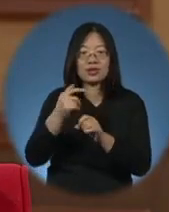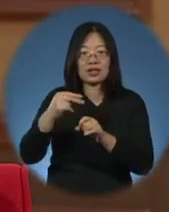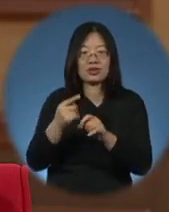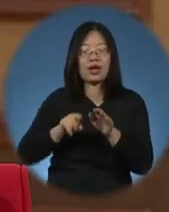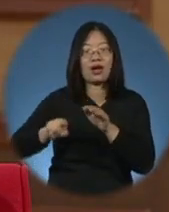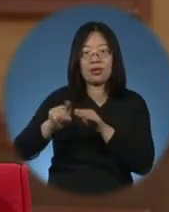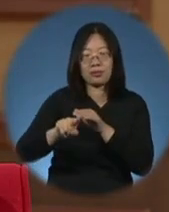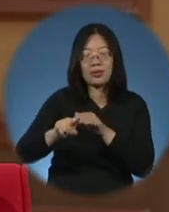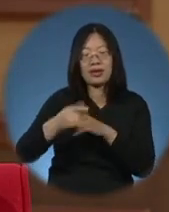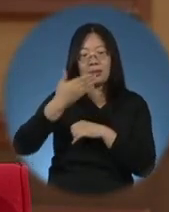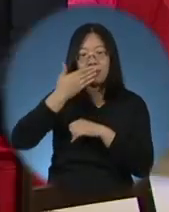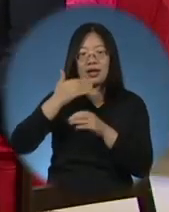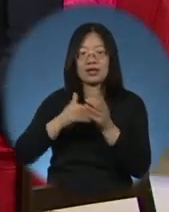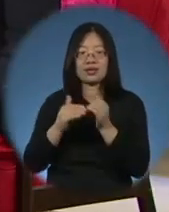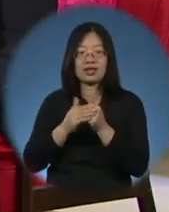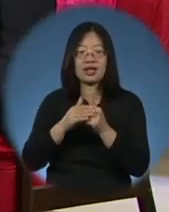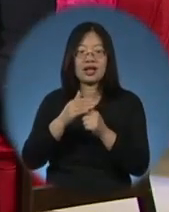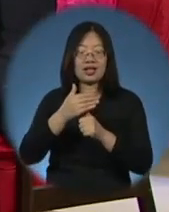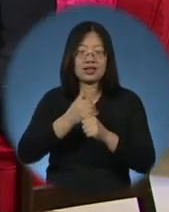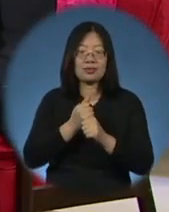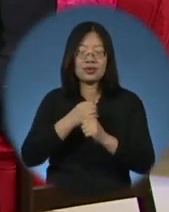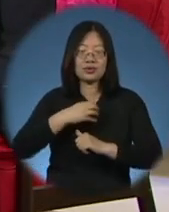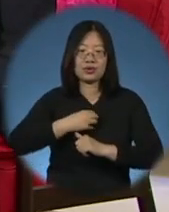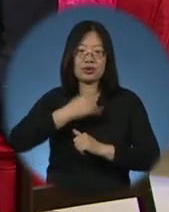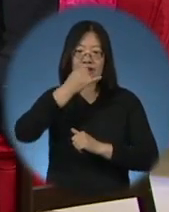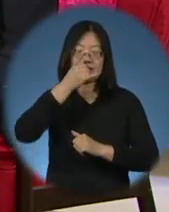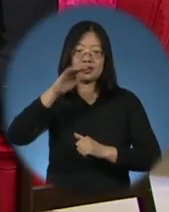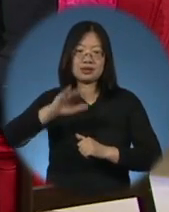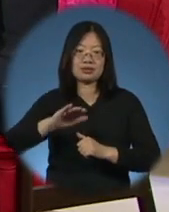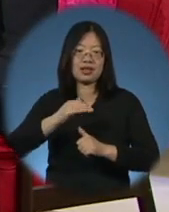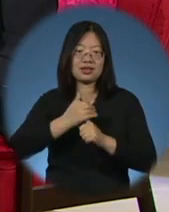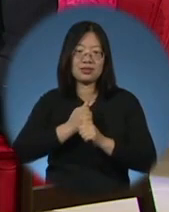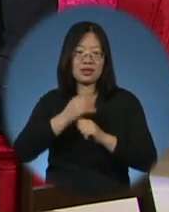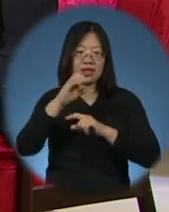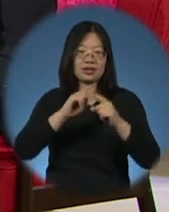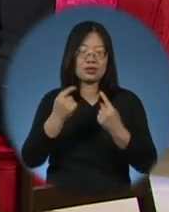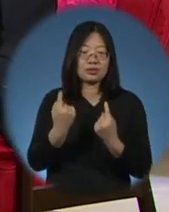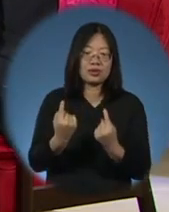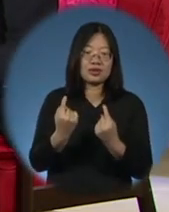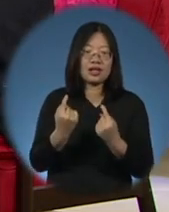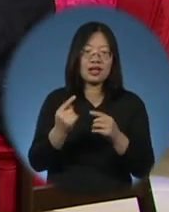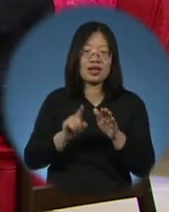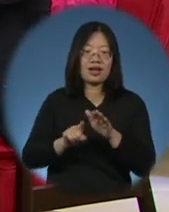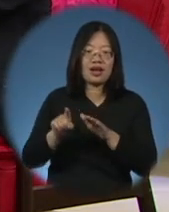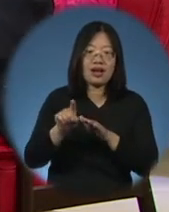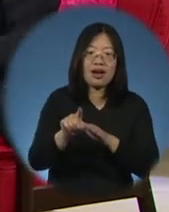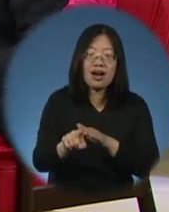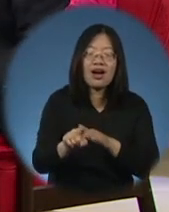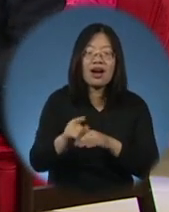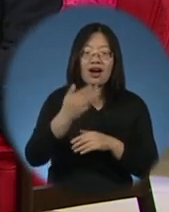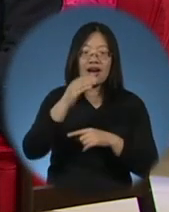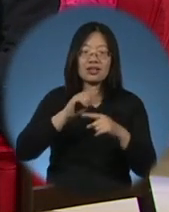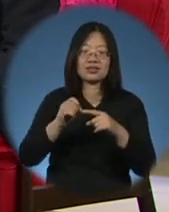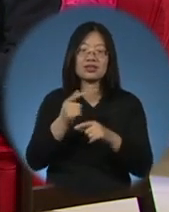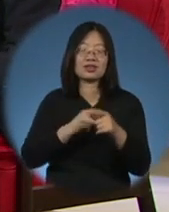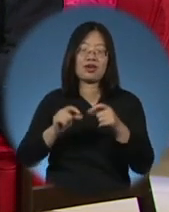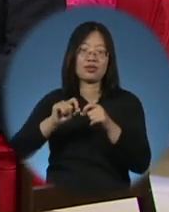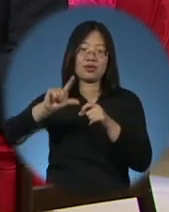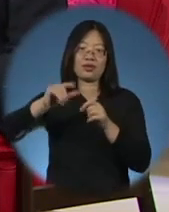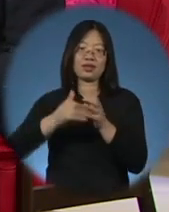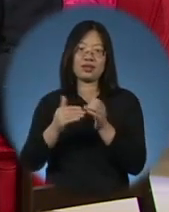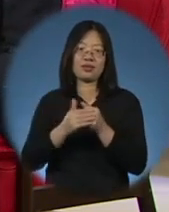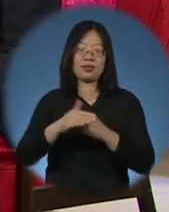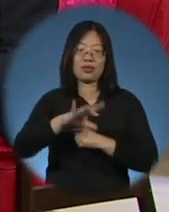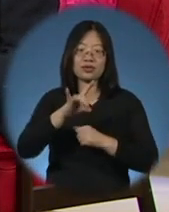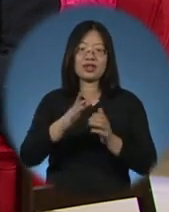앞에 있을 수밖에 없고요. 잡힐 위험은 있으나 예. 잡힐 확률보다는 맞습니다. 조금이라도 갈 확률이 더 높다. 예. 아,